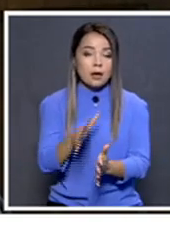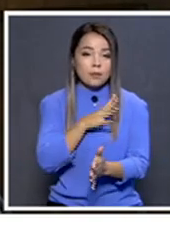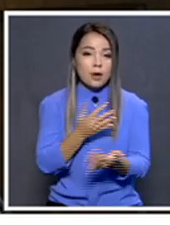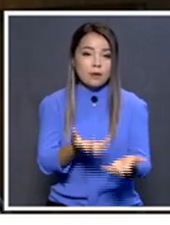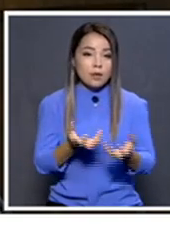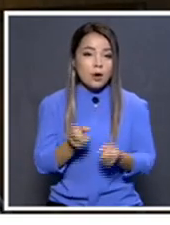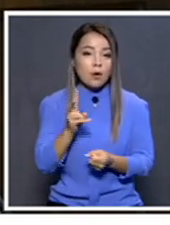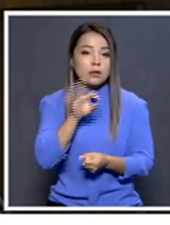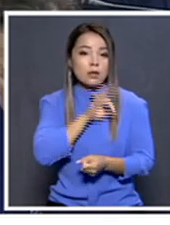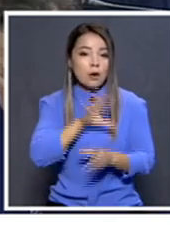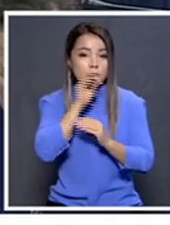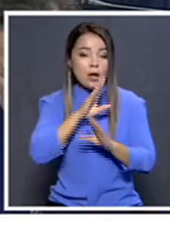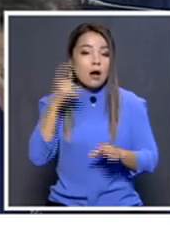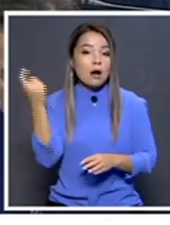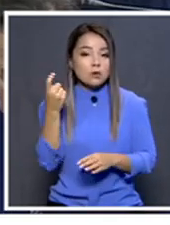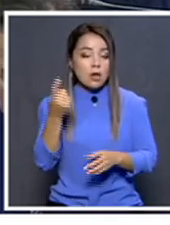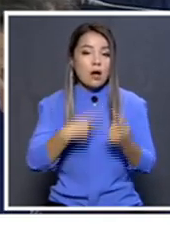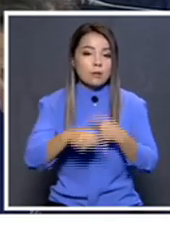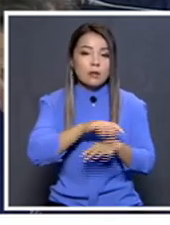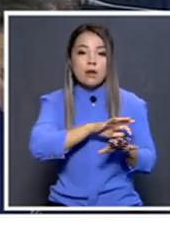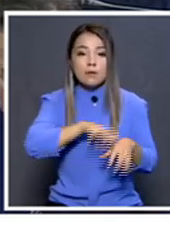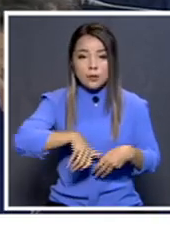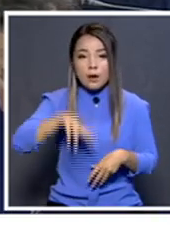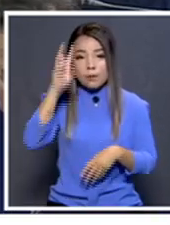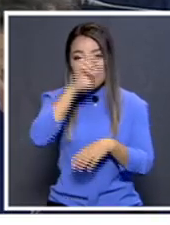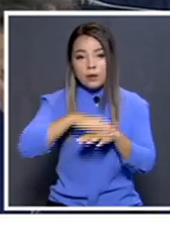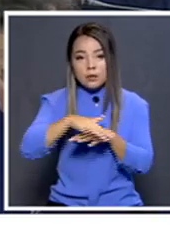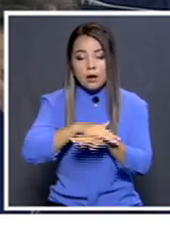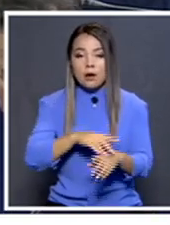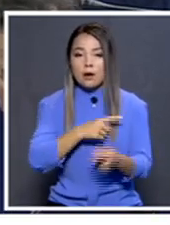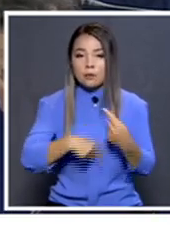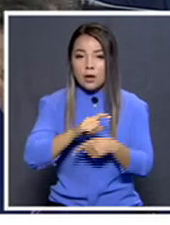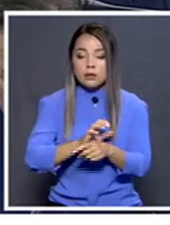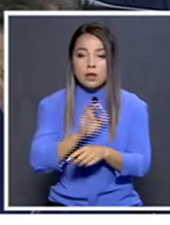бірақ кәдеге жаратпаған қожайындардан бұл аумақтар мемлекетке